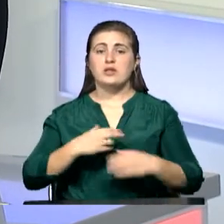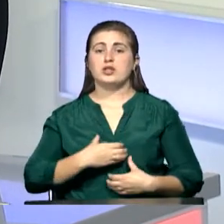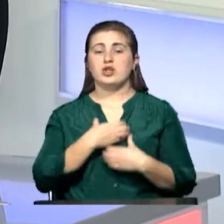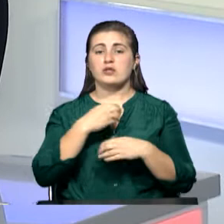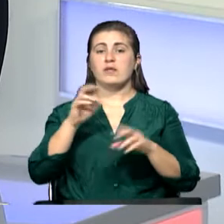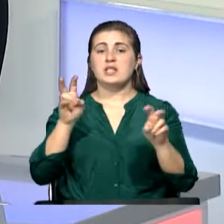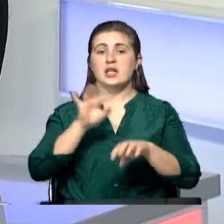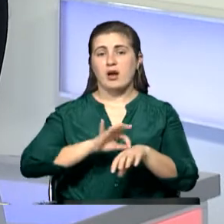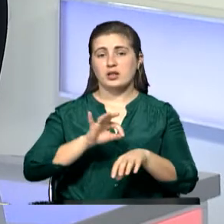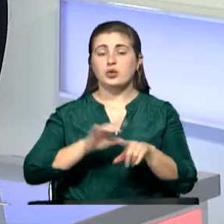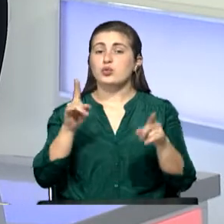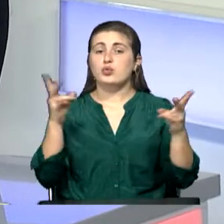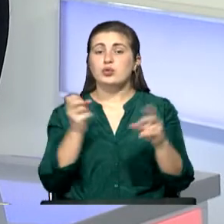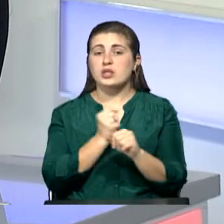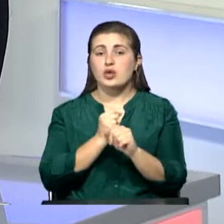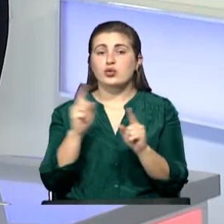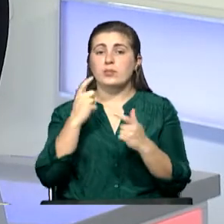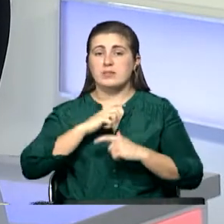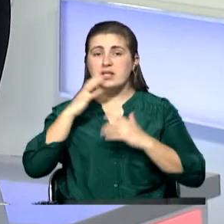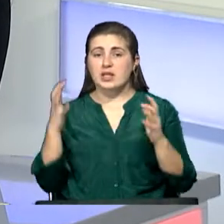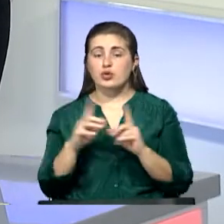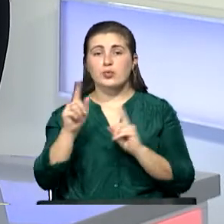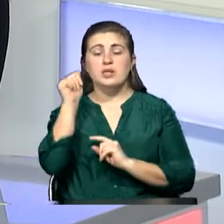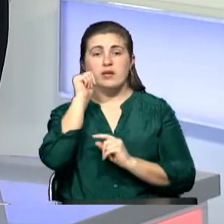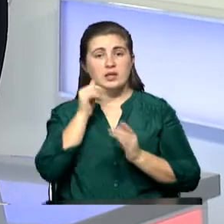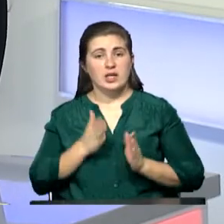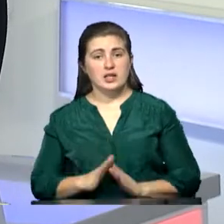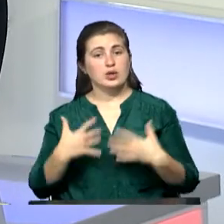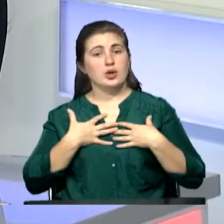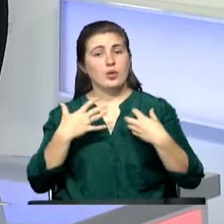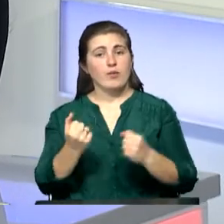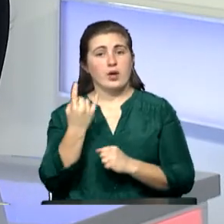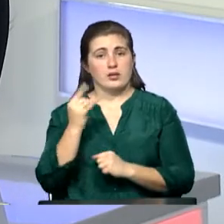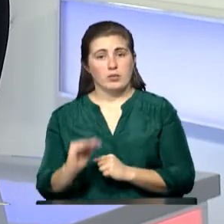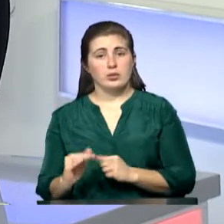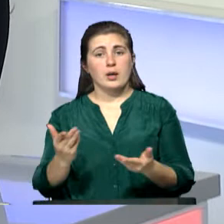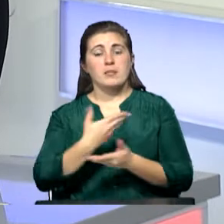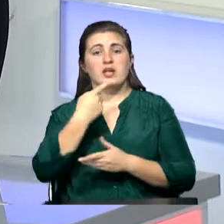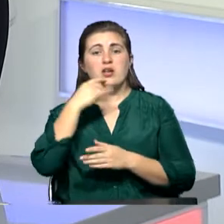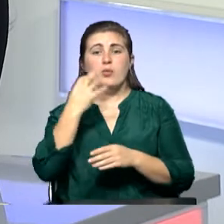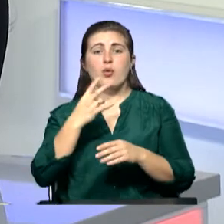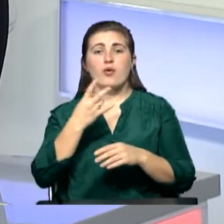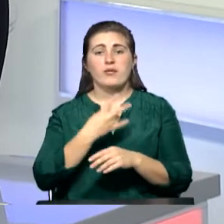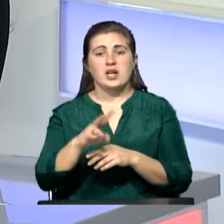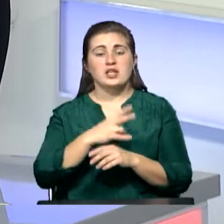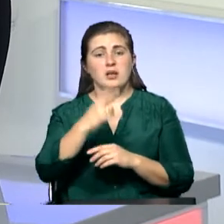диагноза, что сделать для того, чтобы сохранить себя, чтобы завтра родить здорового ребенка. Мы говорим о вредных привычках,